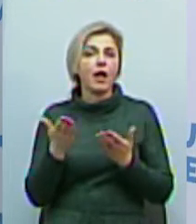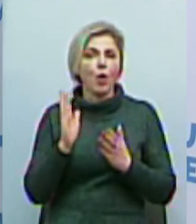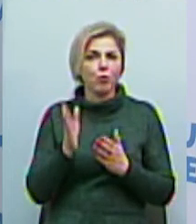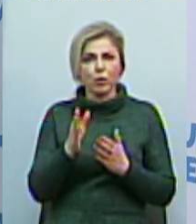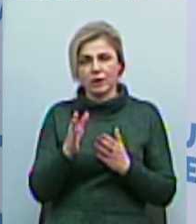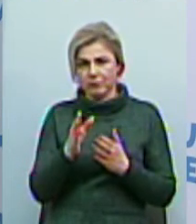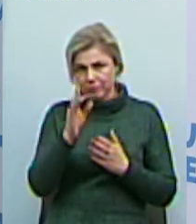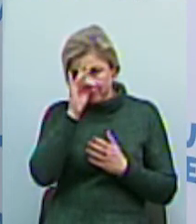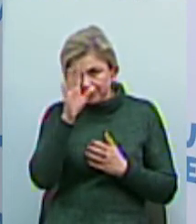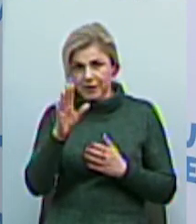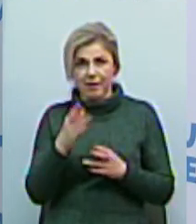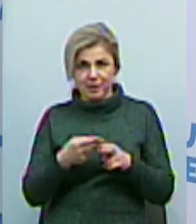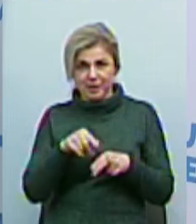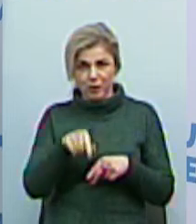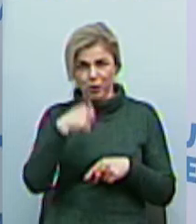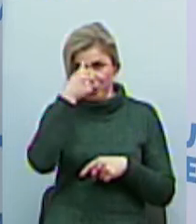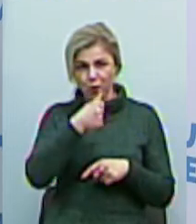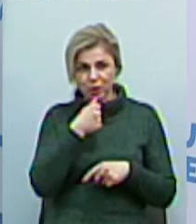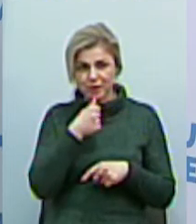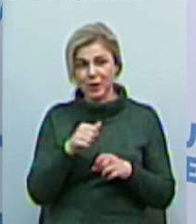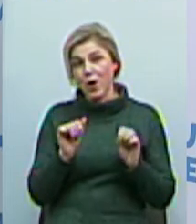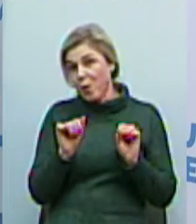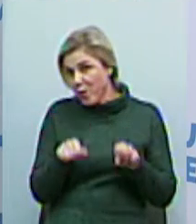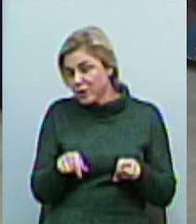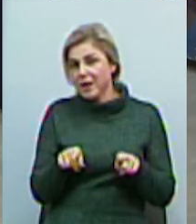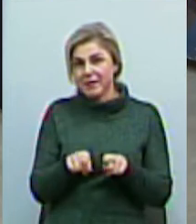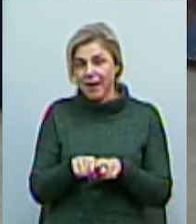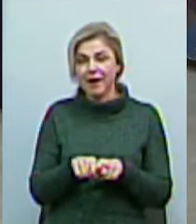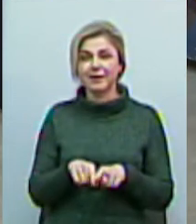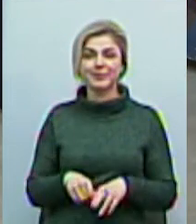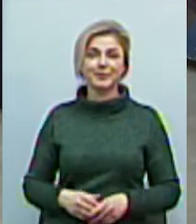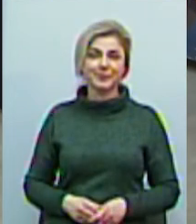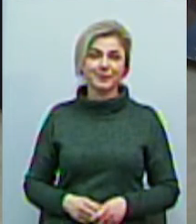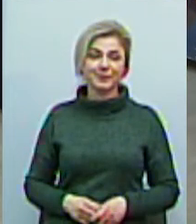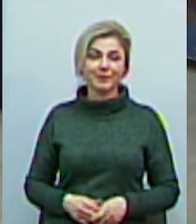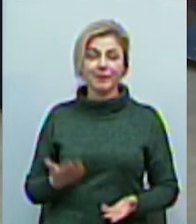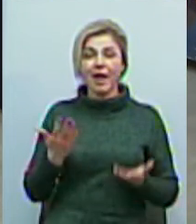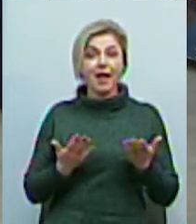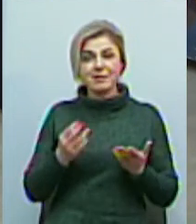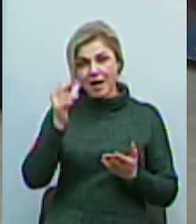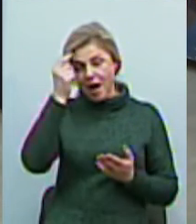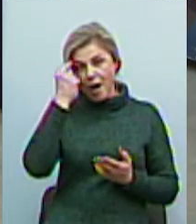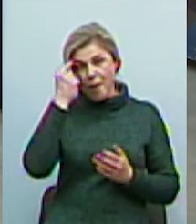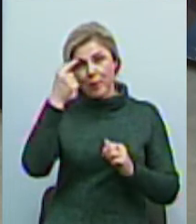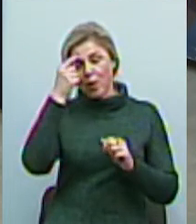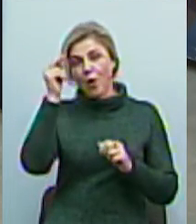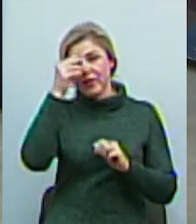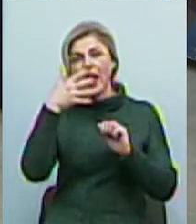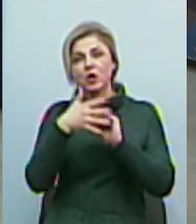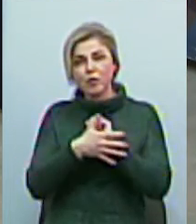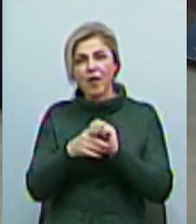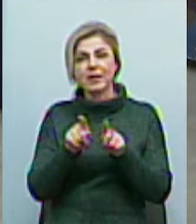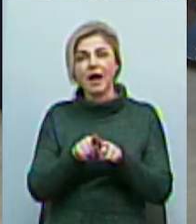цьому році? Ну, якщо... Можна так спросити? Можна. Якщо проаналізувати... Аналіз нам може дати